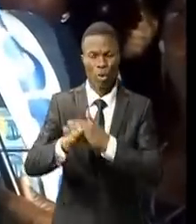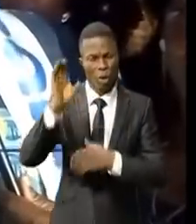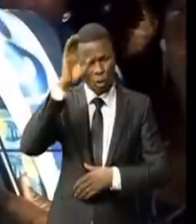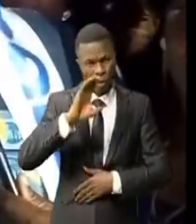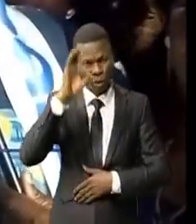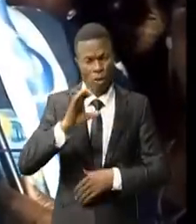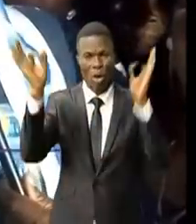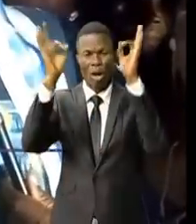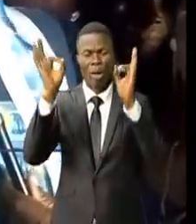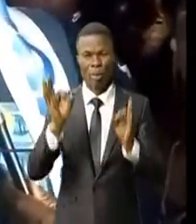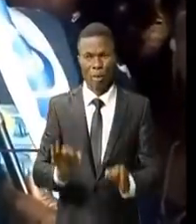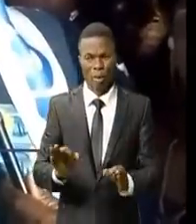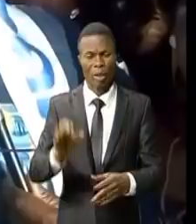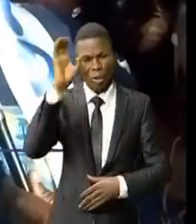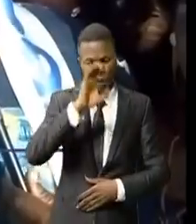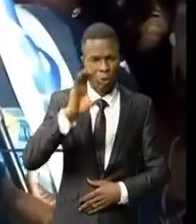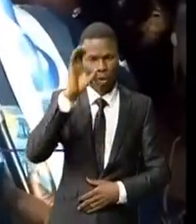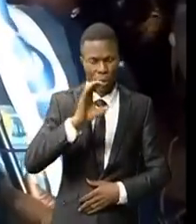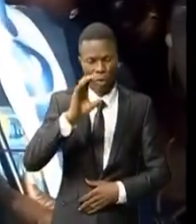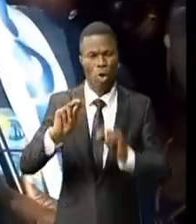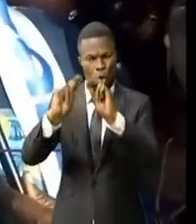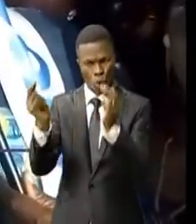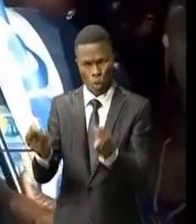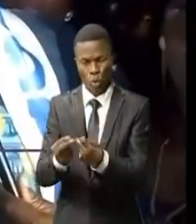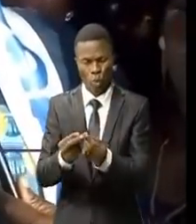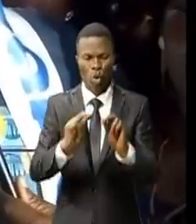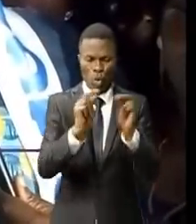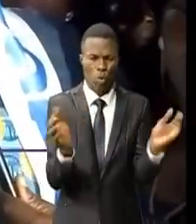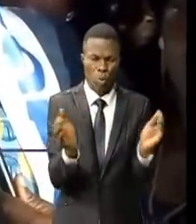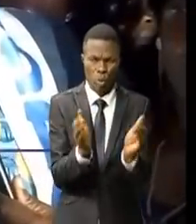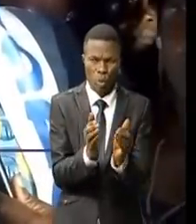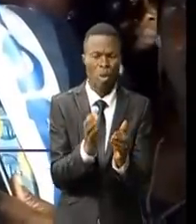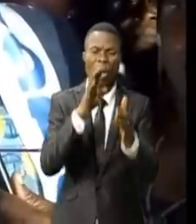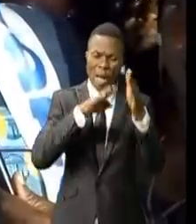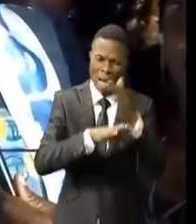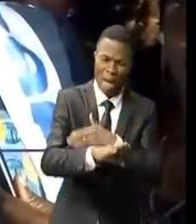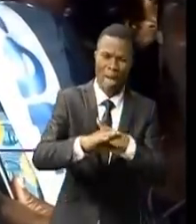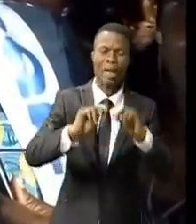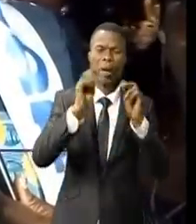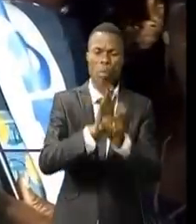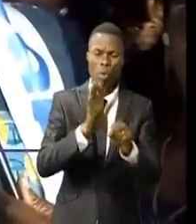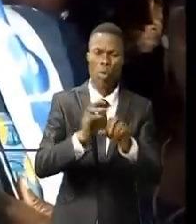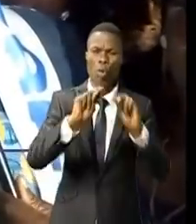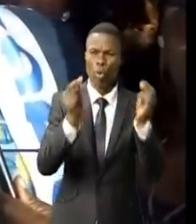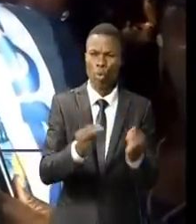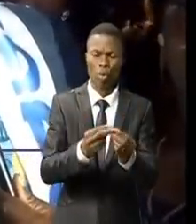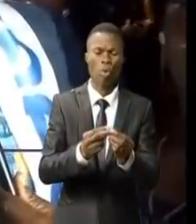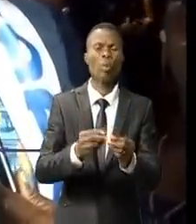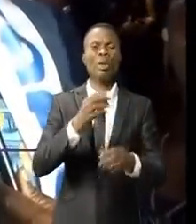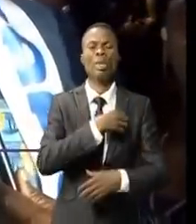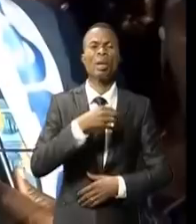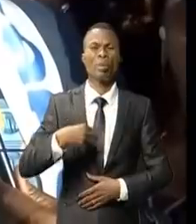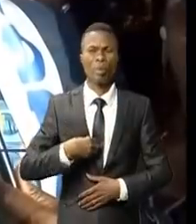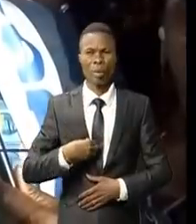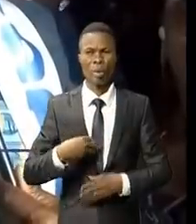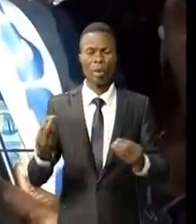la fédération, cherchez une section, une cellule, allez adhérer massivement à la Ligue des femmes